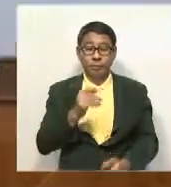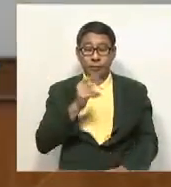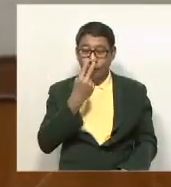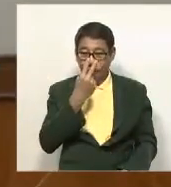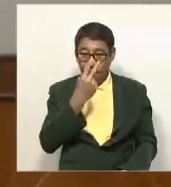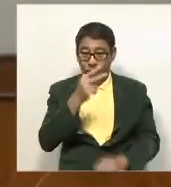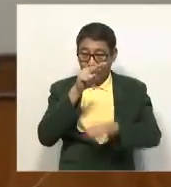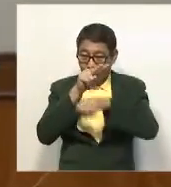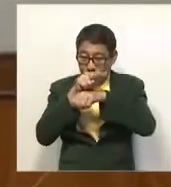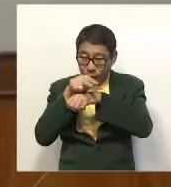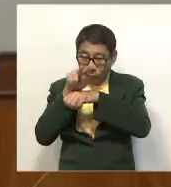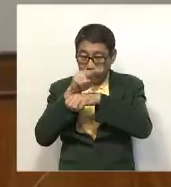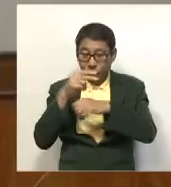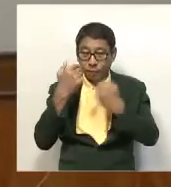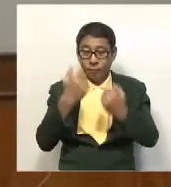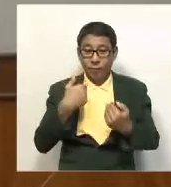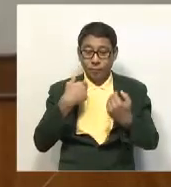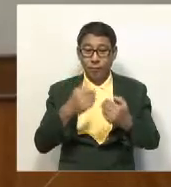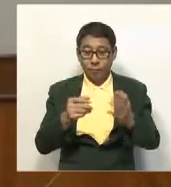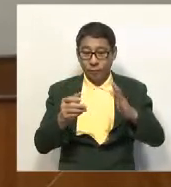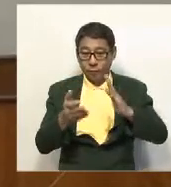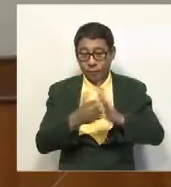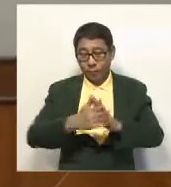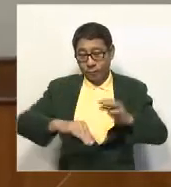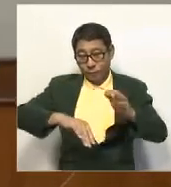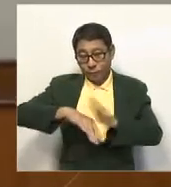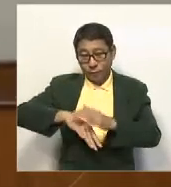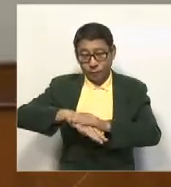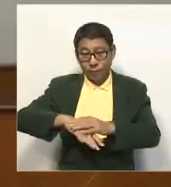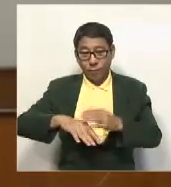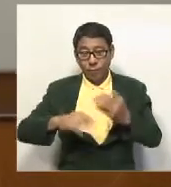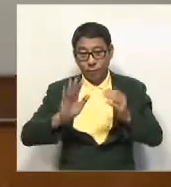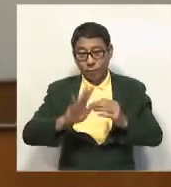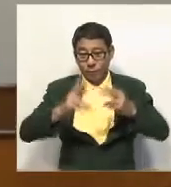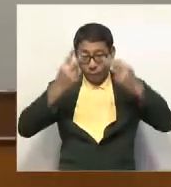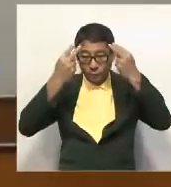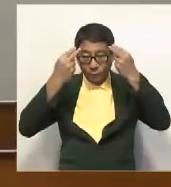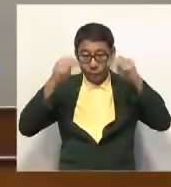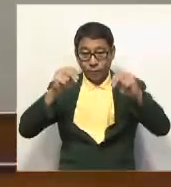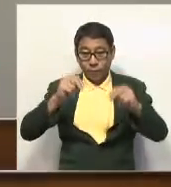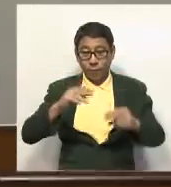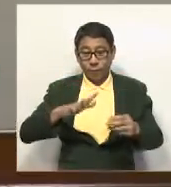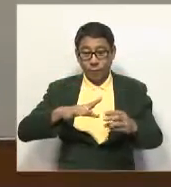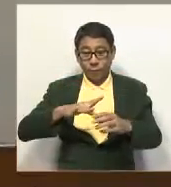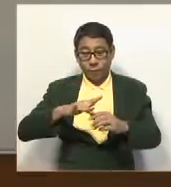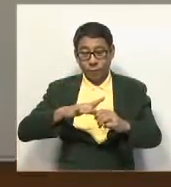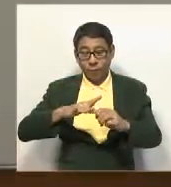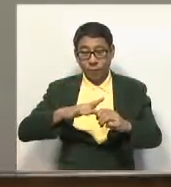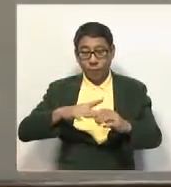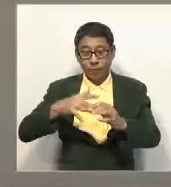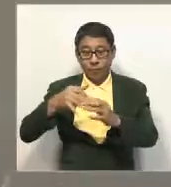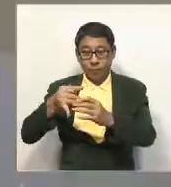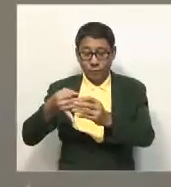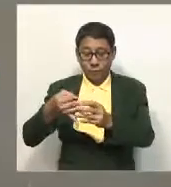ได้สังเกตเห็นนะครับที่บริเวณนิ้วมือข้างขวาของนายกรัฐมนตรีตั้งแต่นิ้วกลางไป